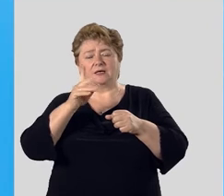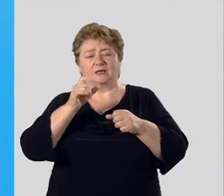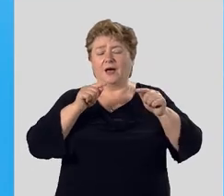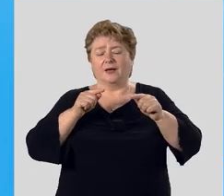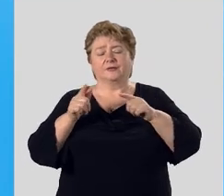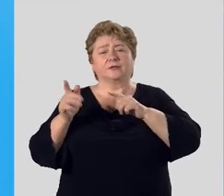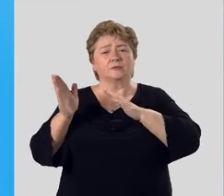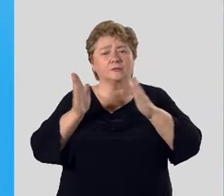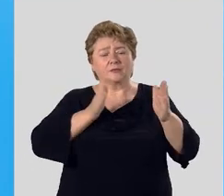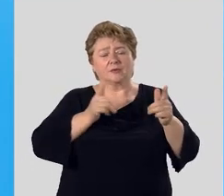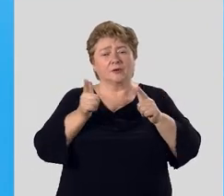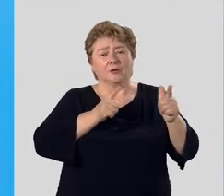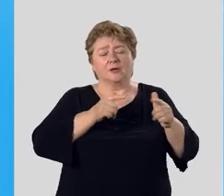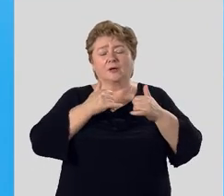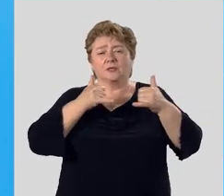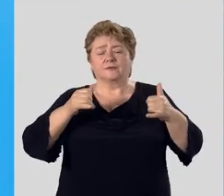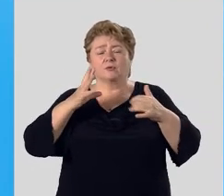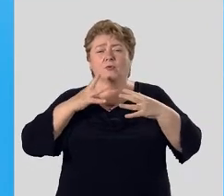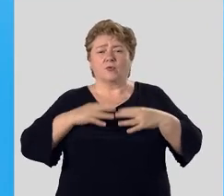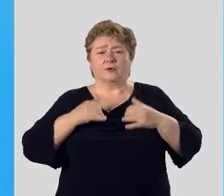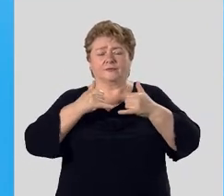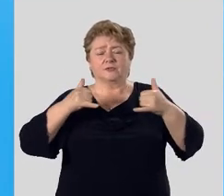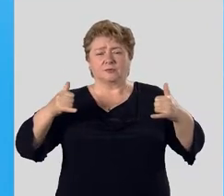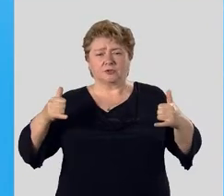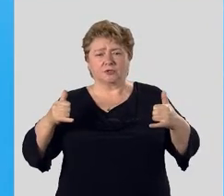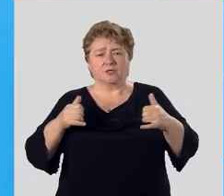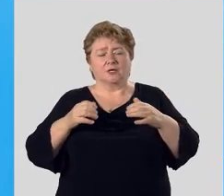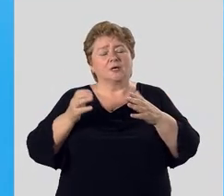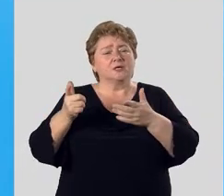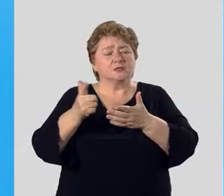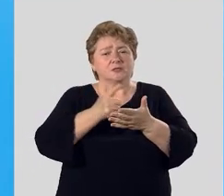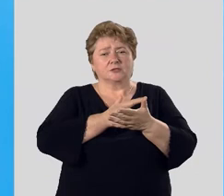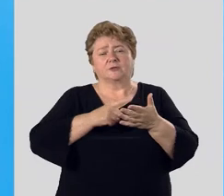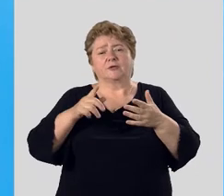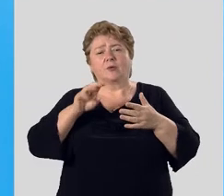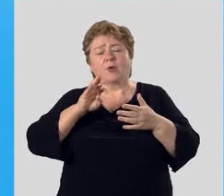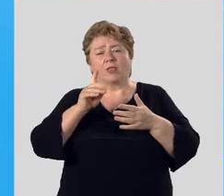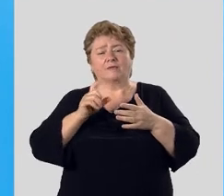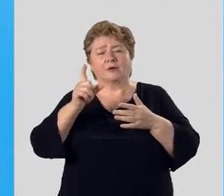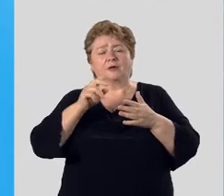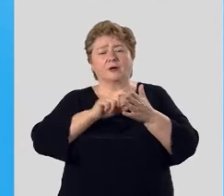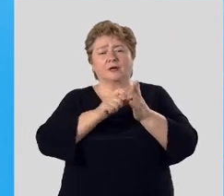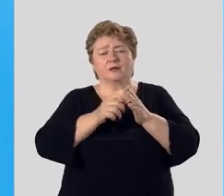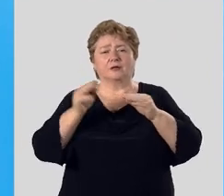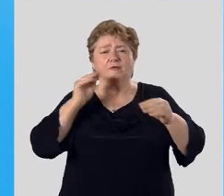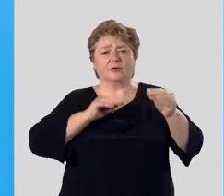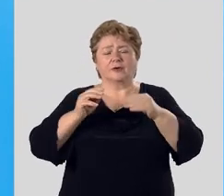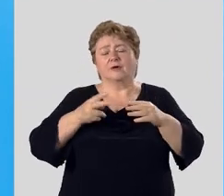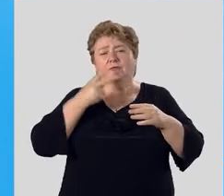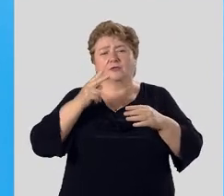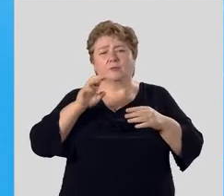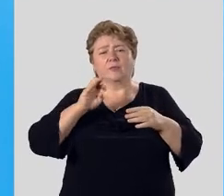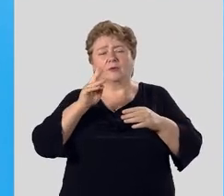Они стимулируют развитие органов размножения, созревание половых клеток и формирование